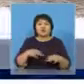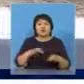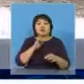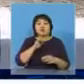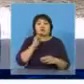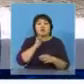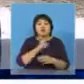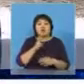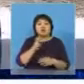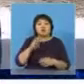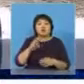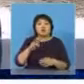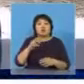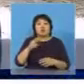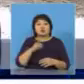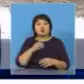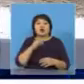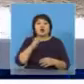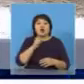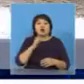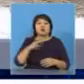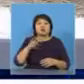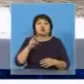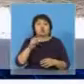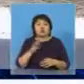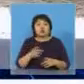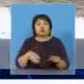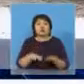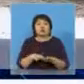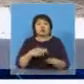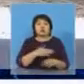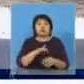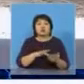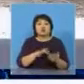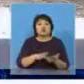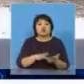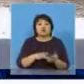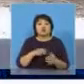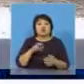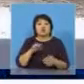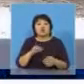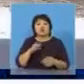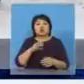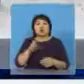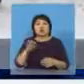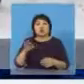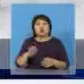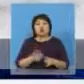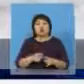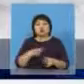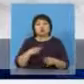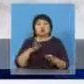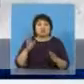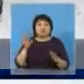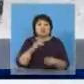автозаправки «Казмунайгаз», автоцона, также нашего городского полигона ТБО. Таким образом,